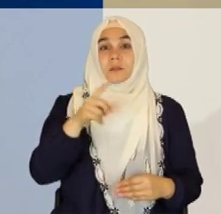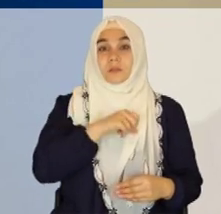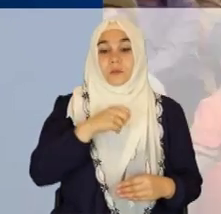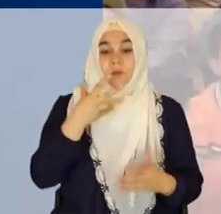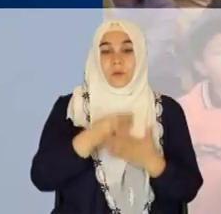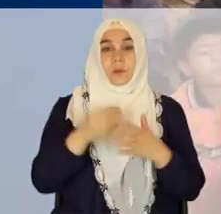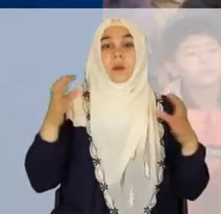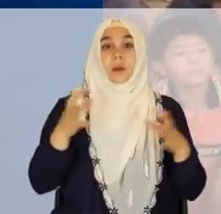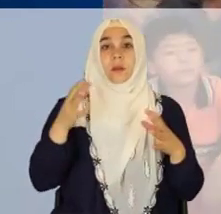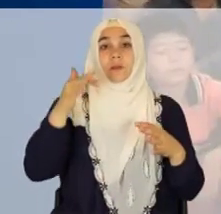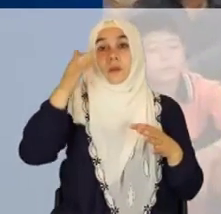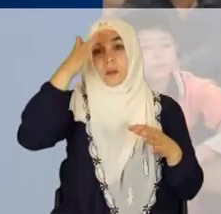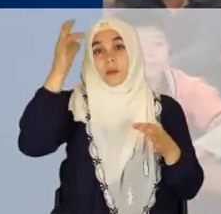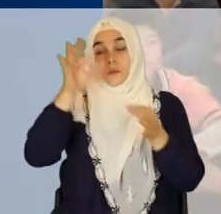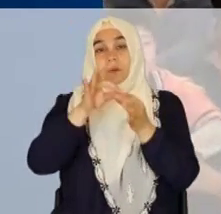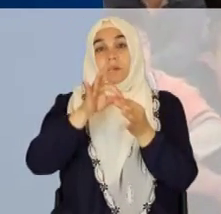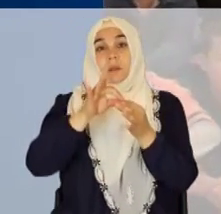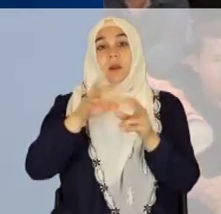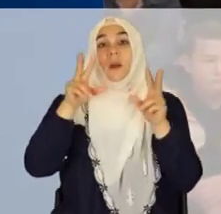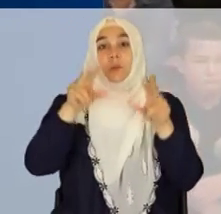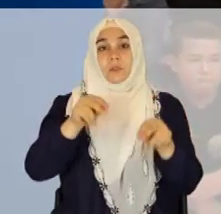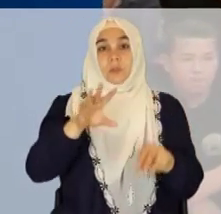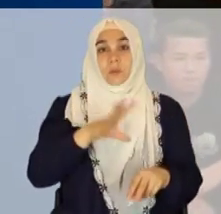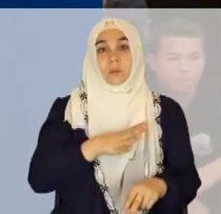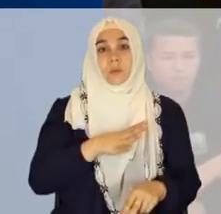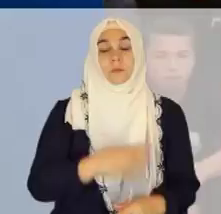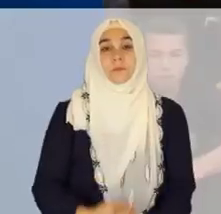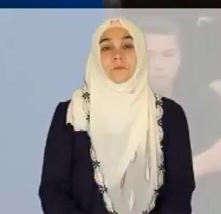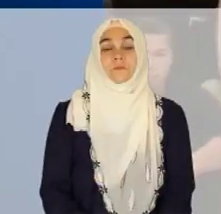saqlanishi jannati bo'lishiga va'da qilingan.